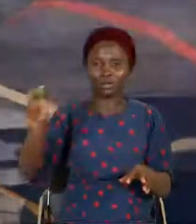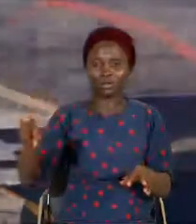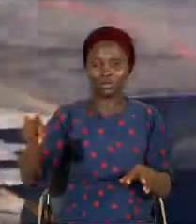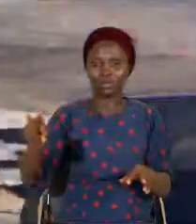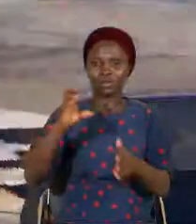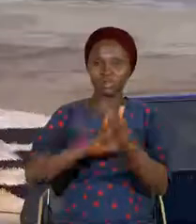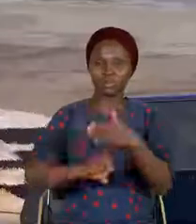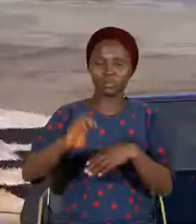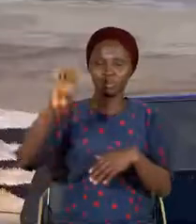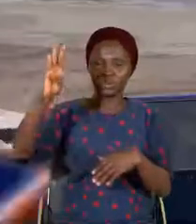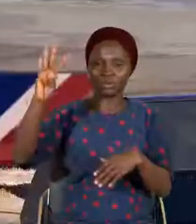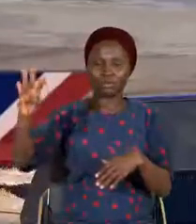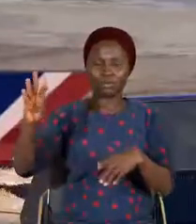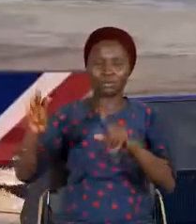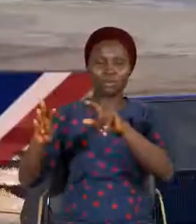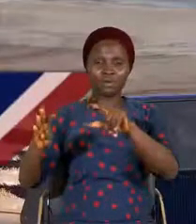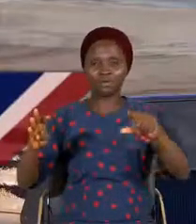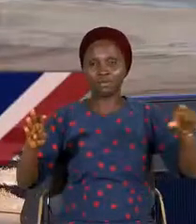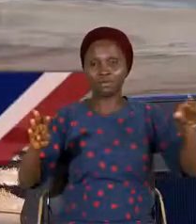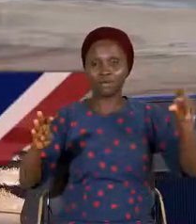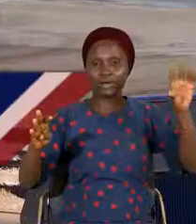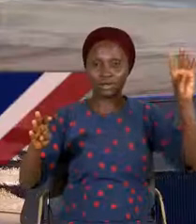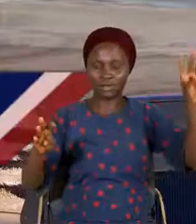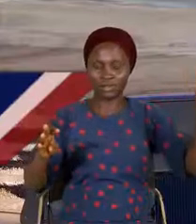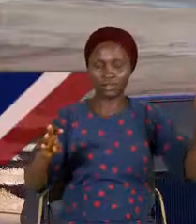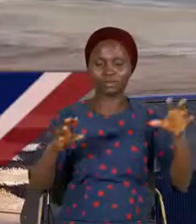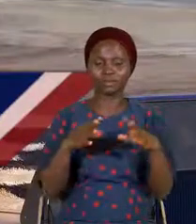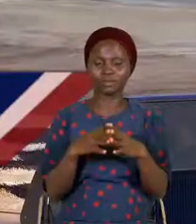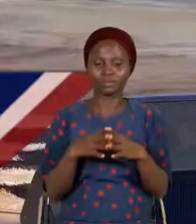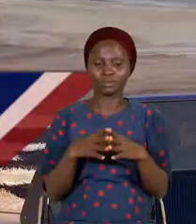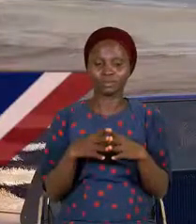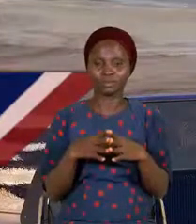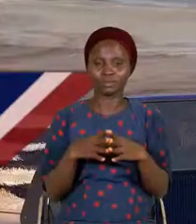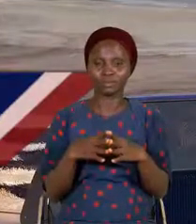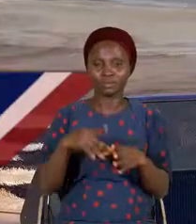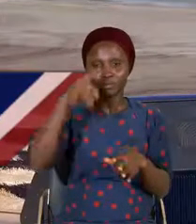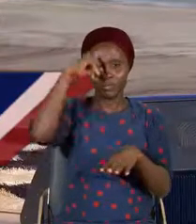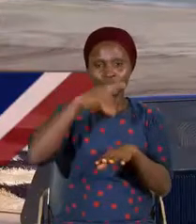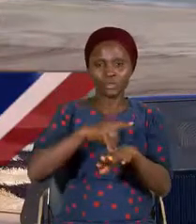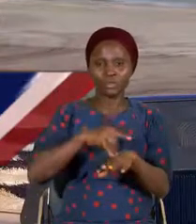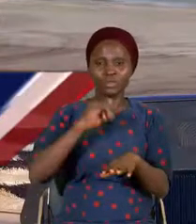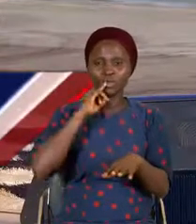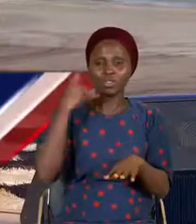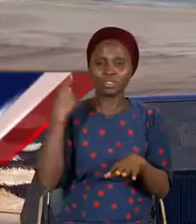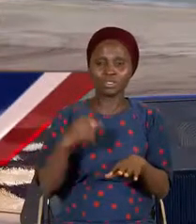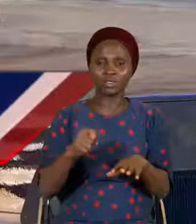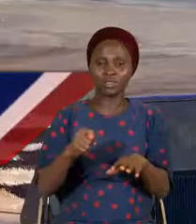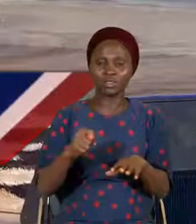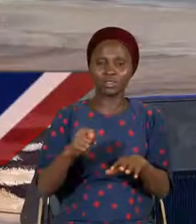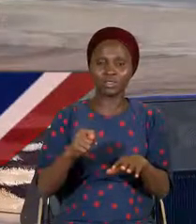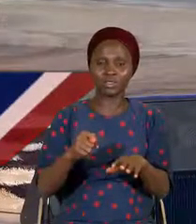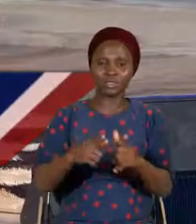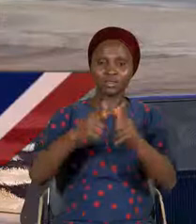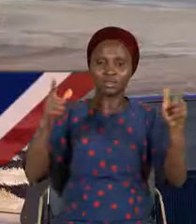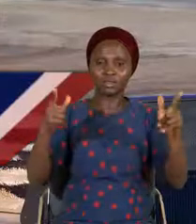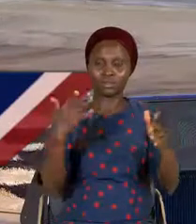4, Proverbe chapitre 4, verset 7. Proverbe chapitre 4, verset. La